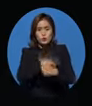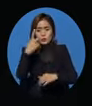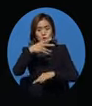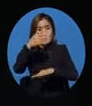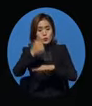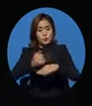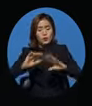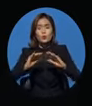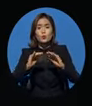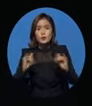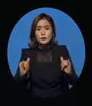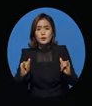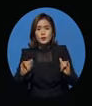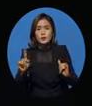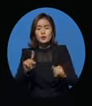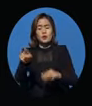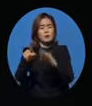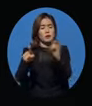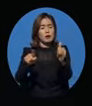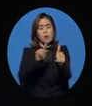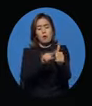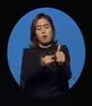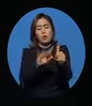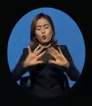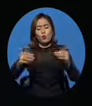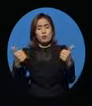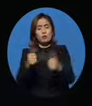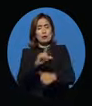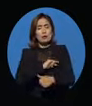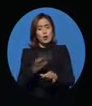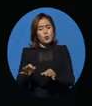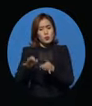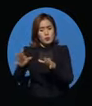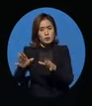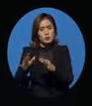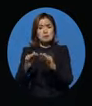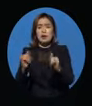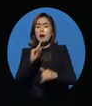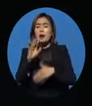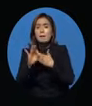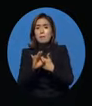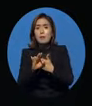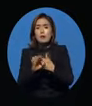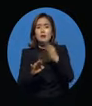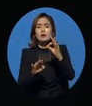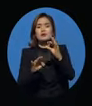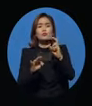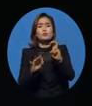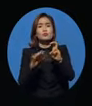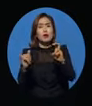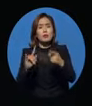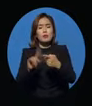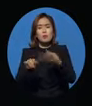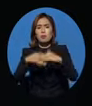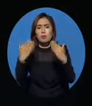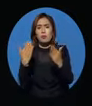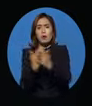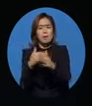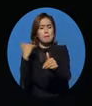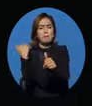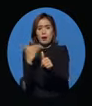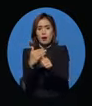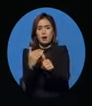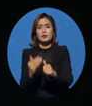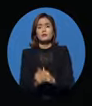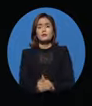국민이 저 사람은 국회의원이 아니라 투기꾼 이라 하시면 10명 숙명 이라도 바로 출당 조치